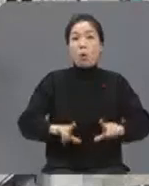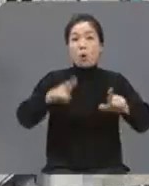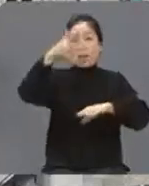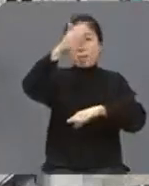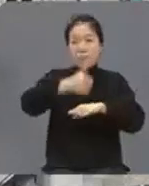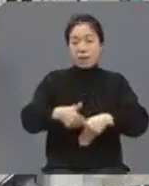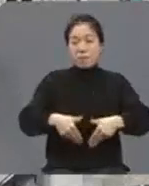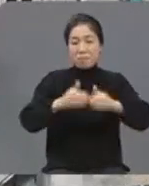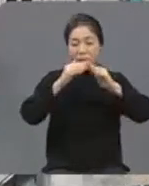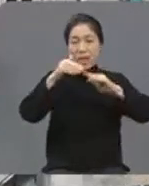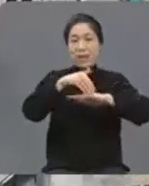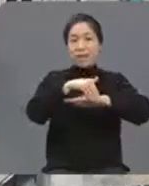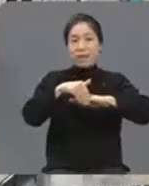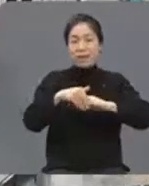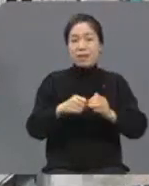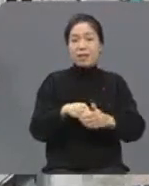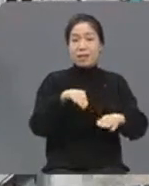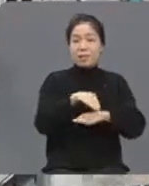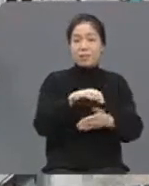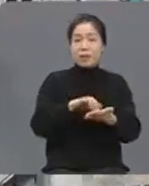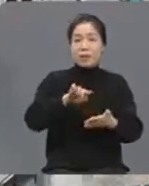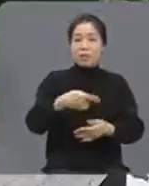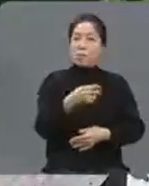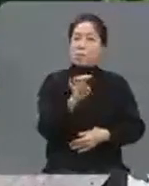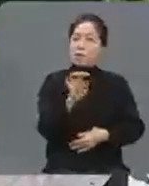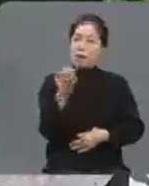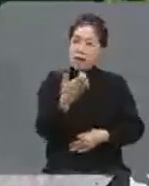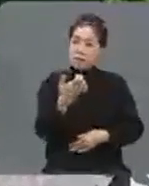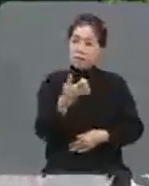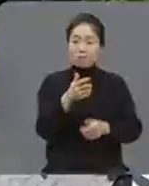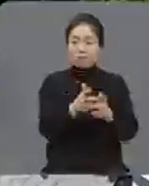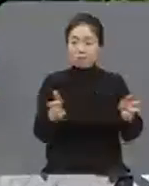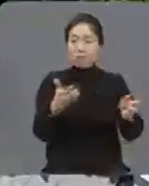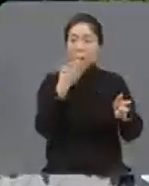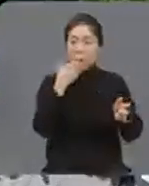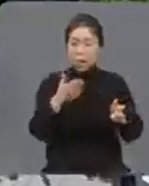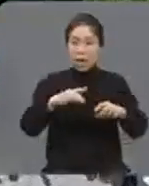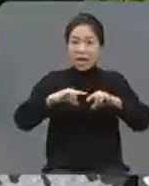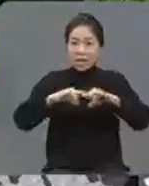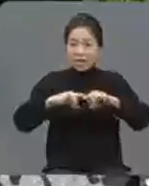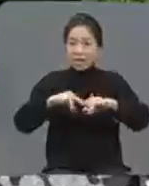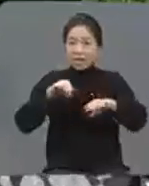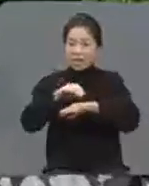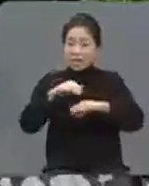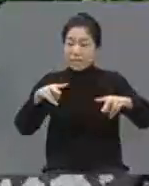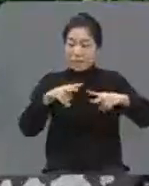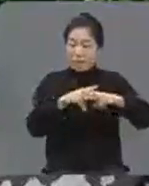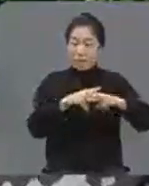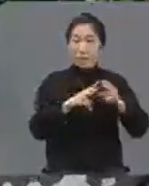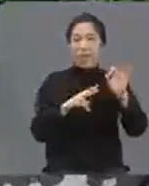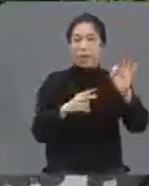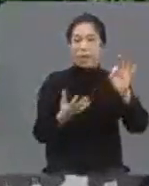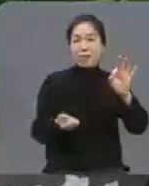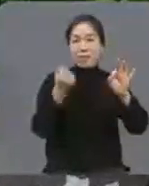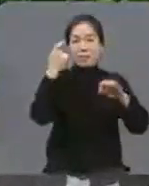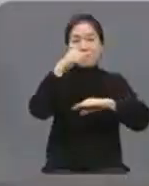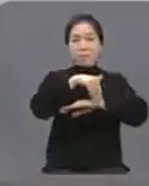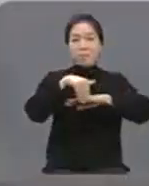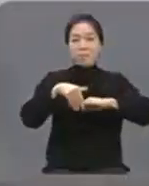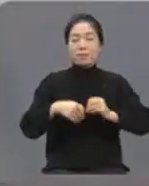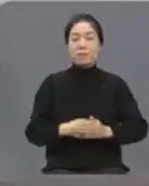준공될 예정입니다 차량 10대가 주차할 수 있고 전기차 충전 시설도 열개 갖출